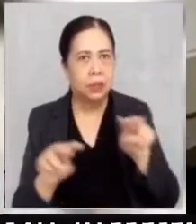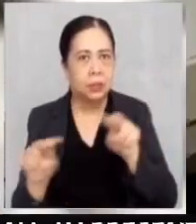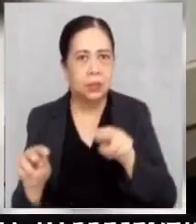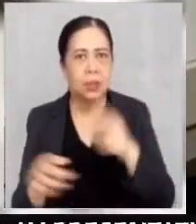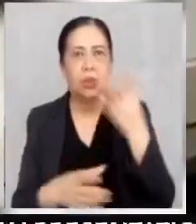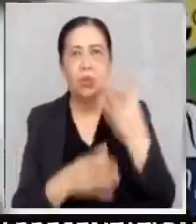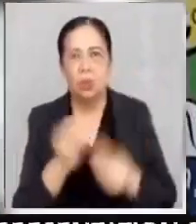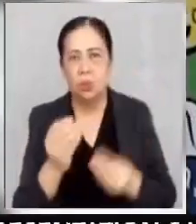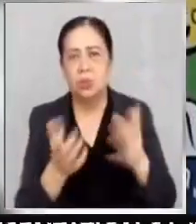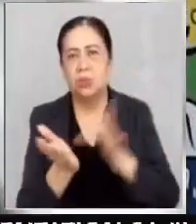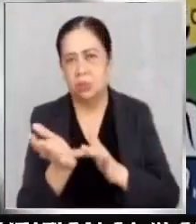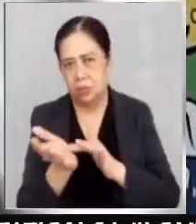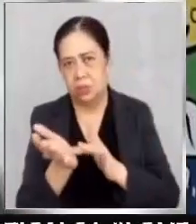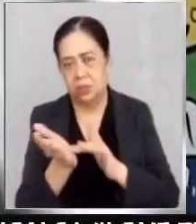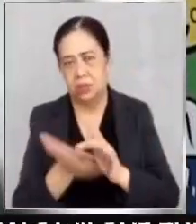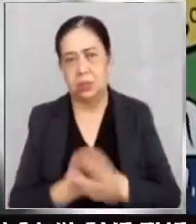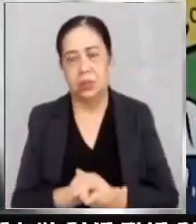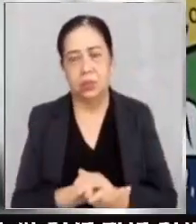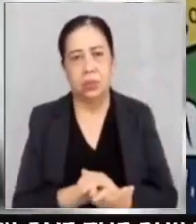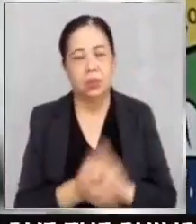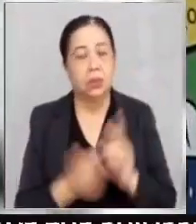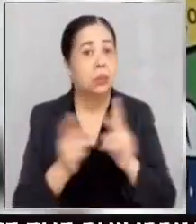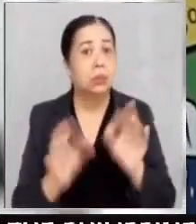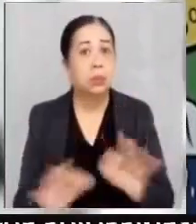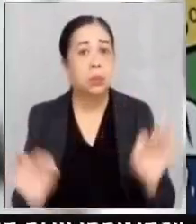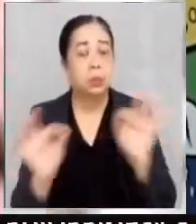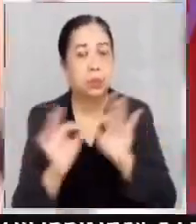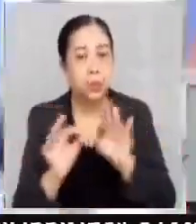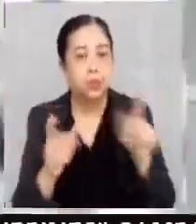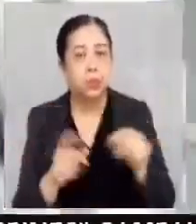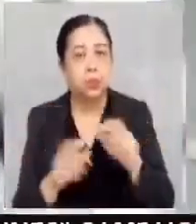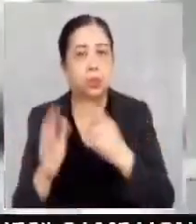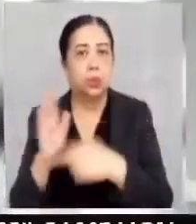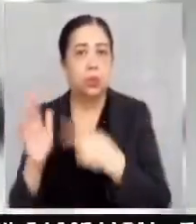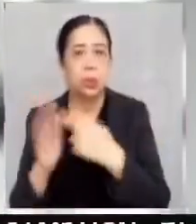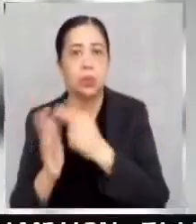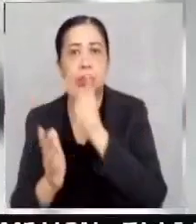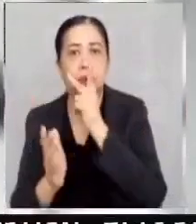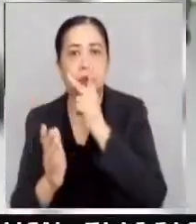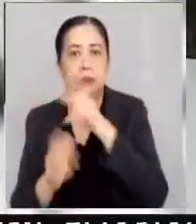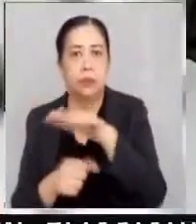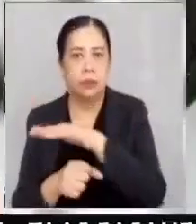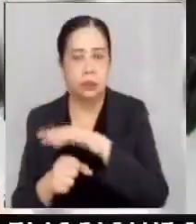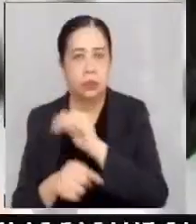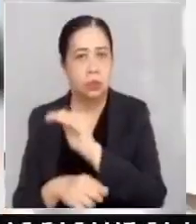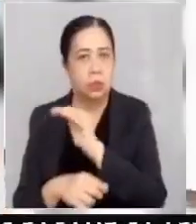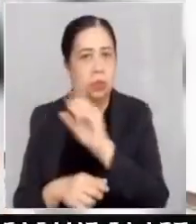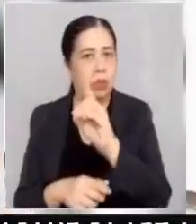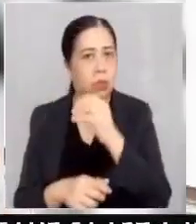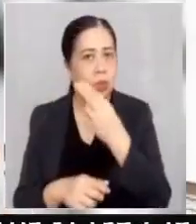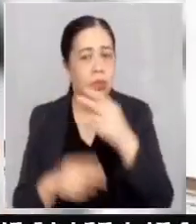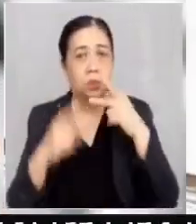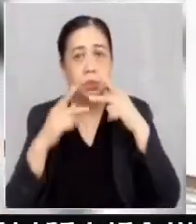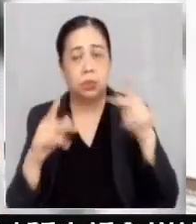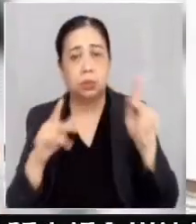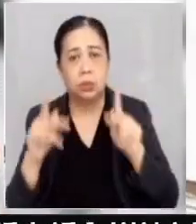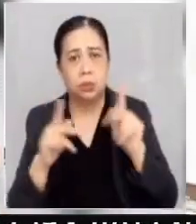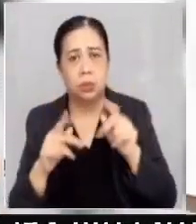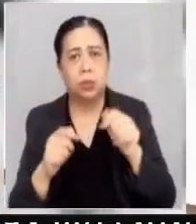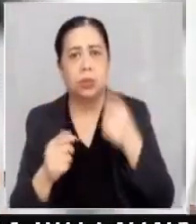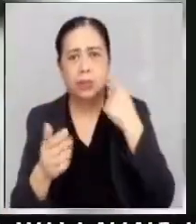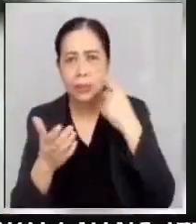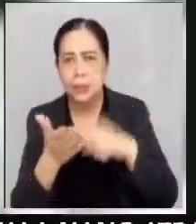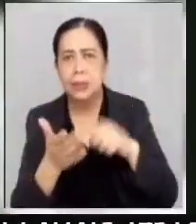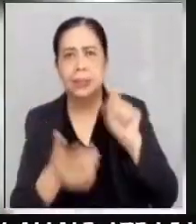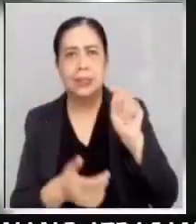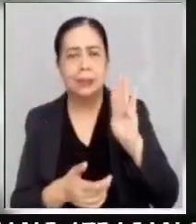supply ng gamot. Very important yung role ng private sector. Panawagan ng DOH sa publiko, magpa-TB screening